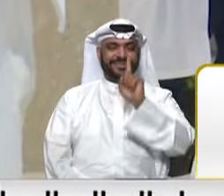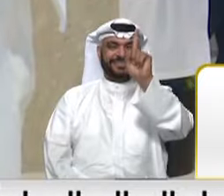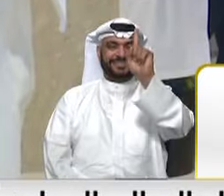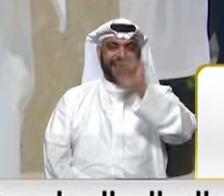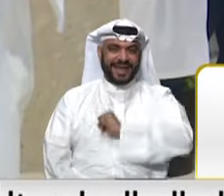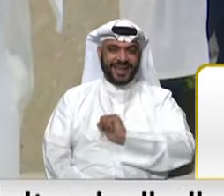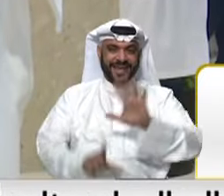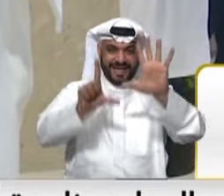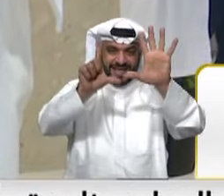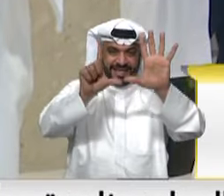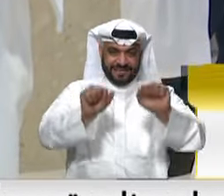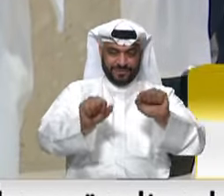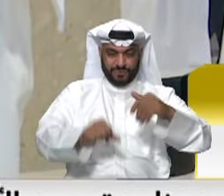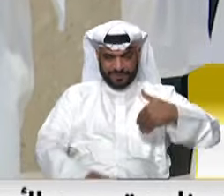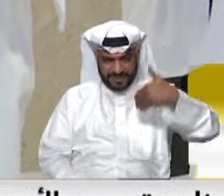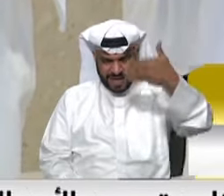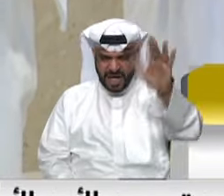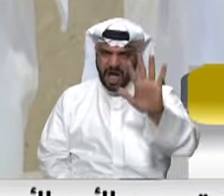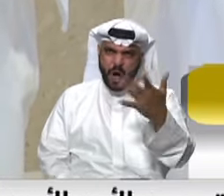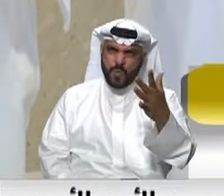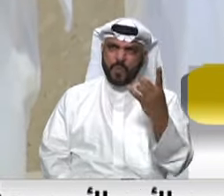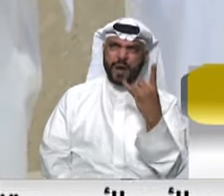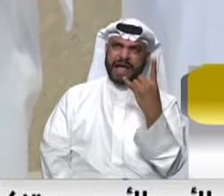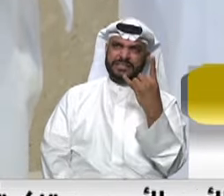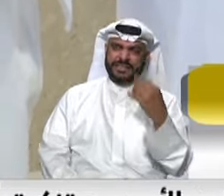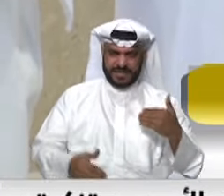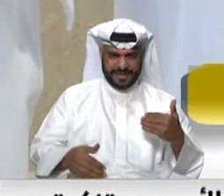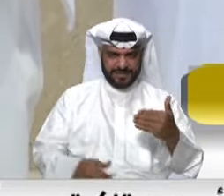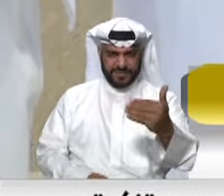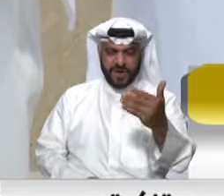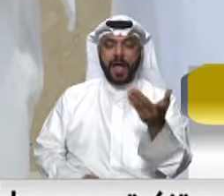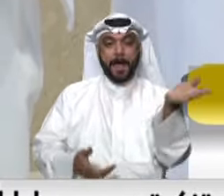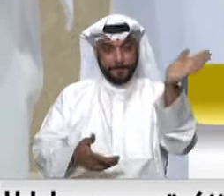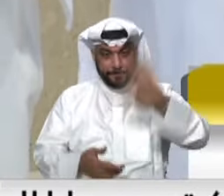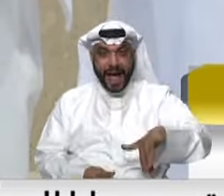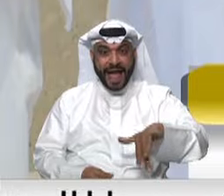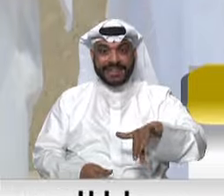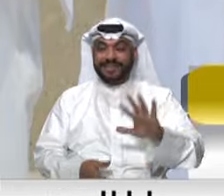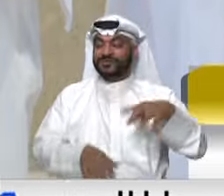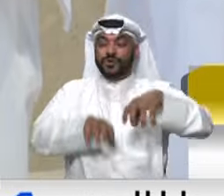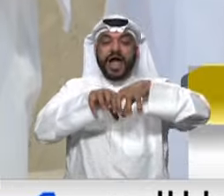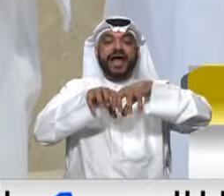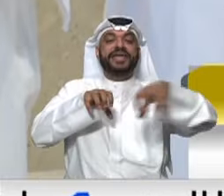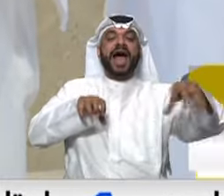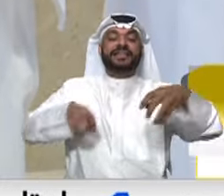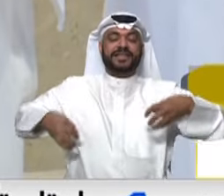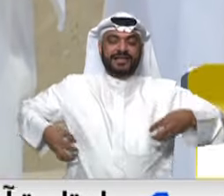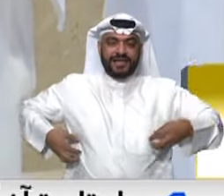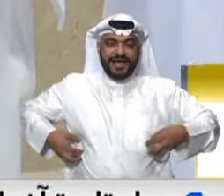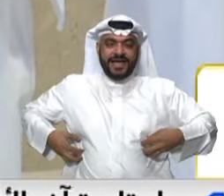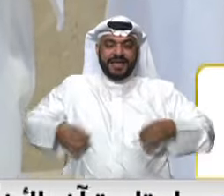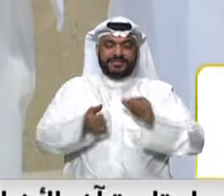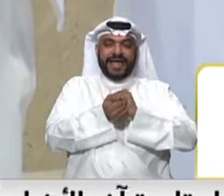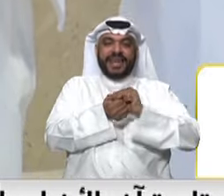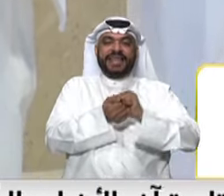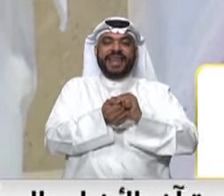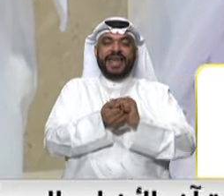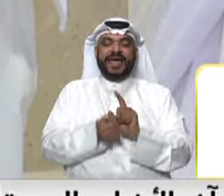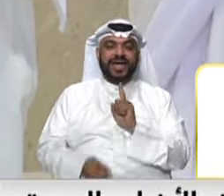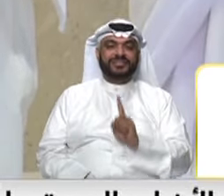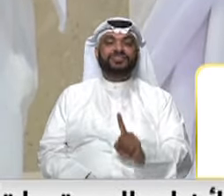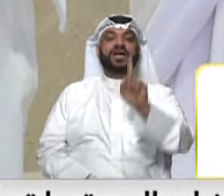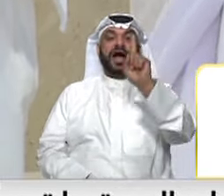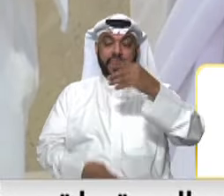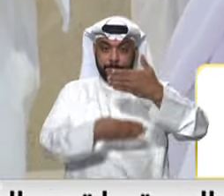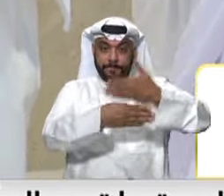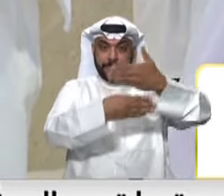أو خلال 10 أيام نفتتح المركز أو وحدة غسيل كلى في منطقة صباح الأحمد، هناك مباني جاهزة للافتتاح